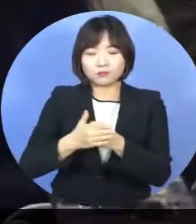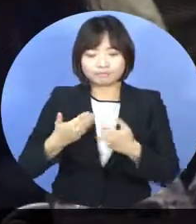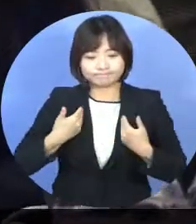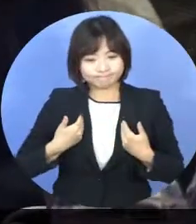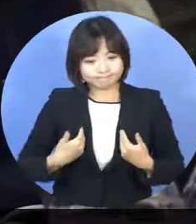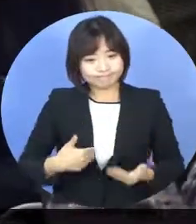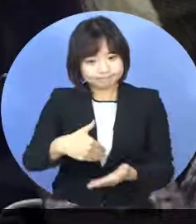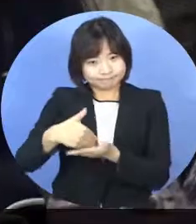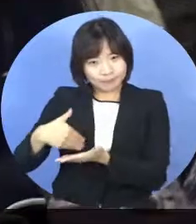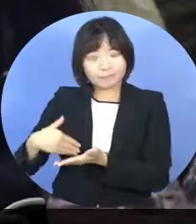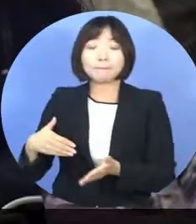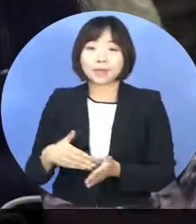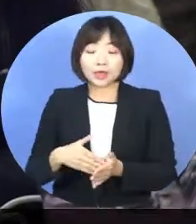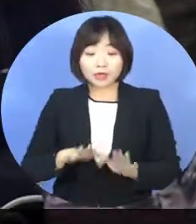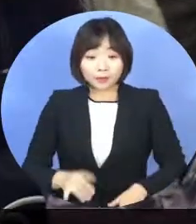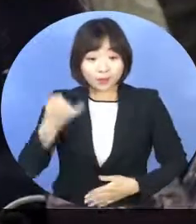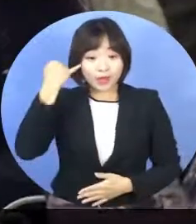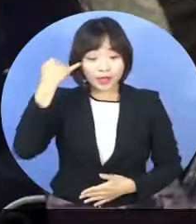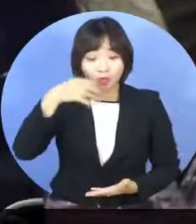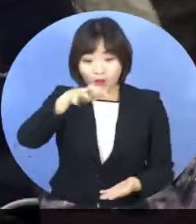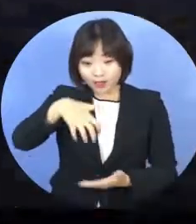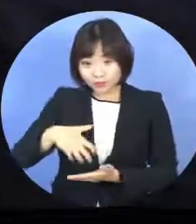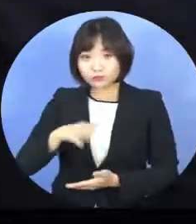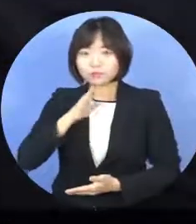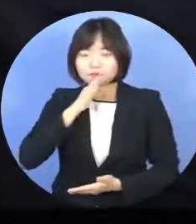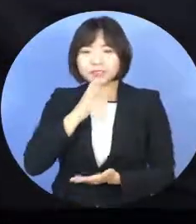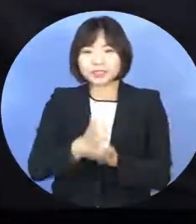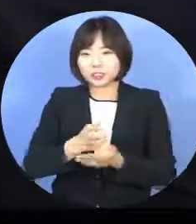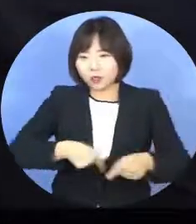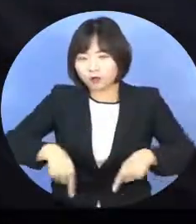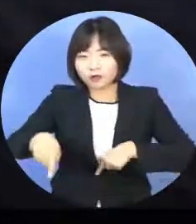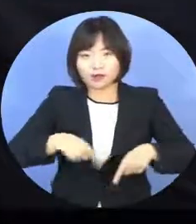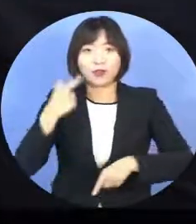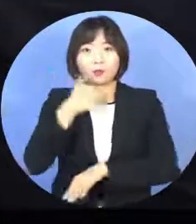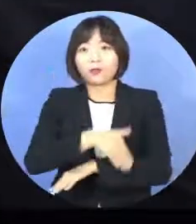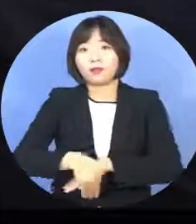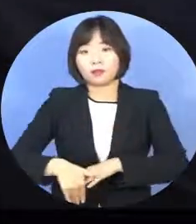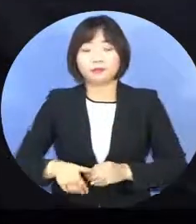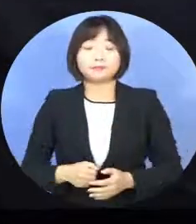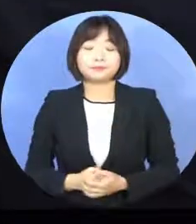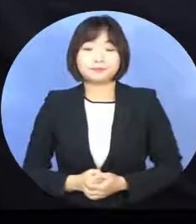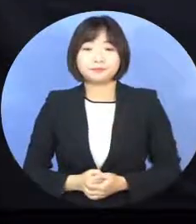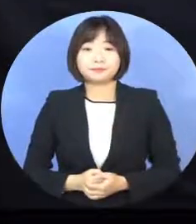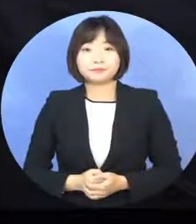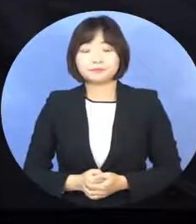시는 이번 토론회에서 나온 시민들의 아이디어를 시정에 적극 반영할 계획입니다.